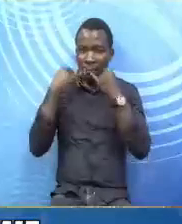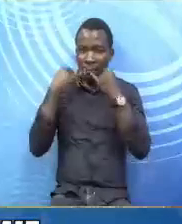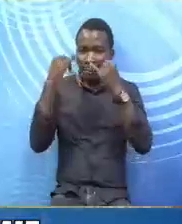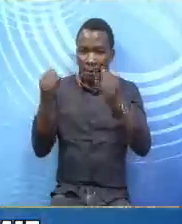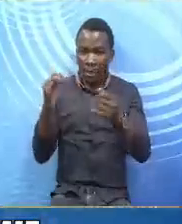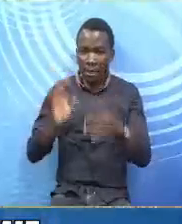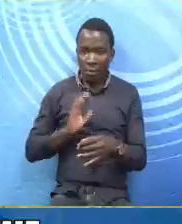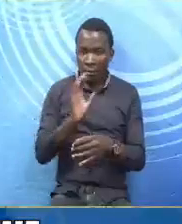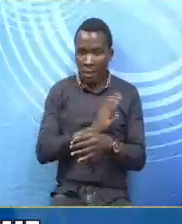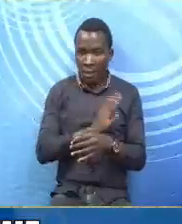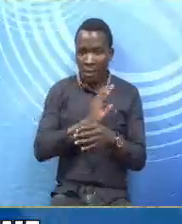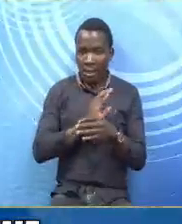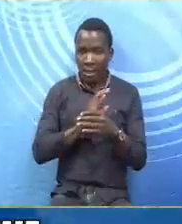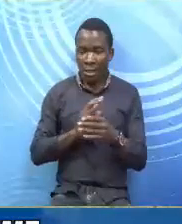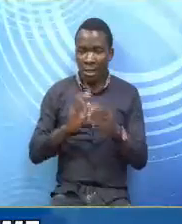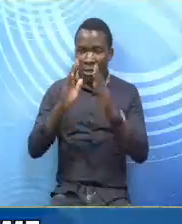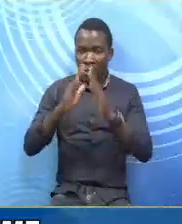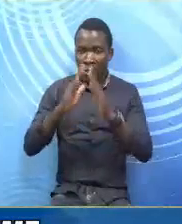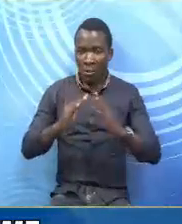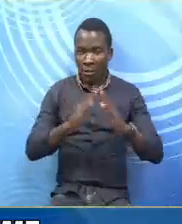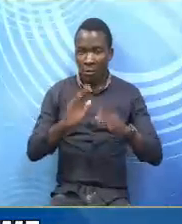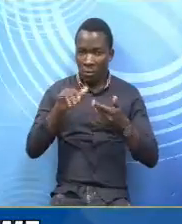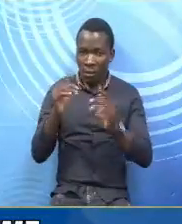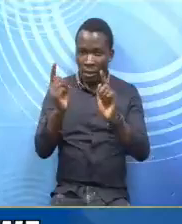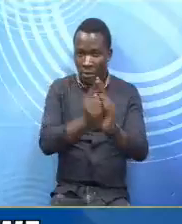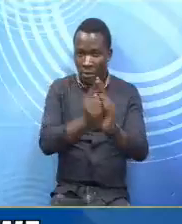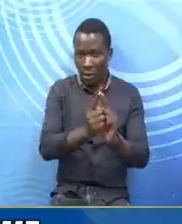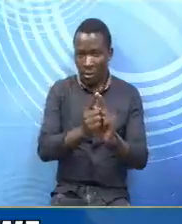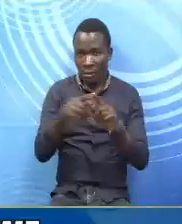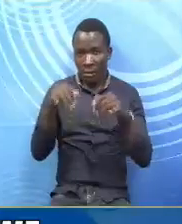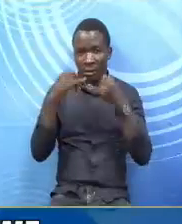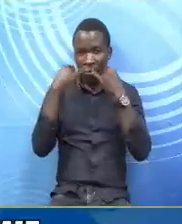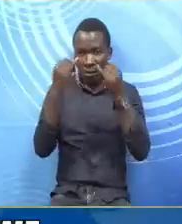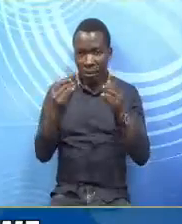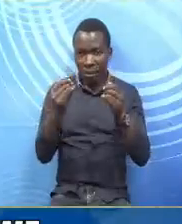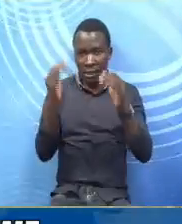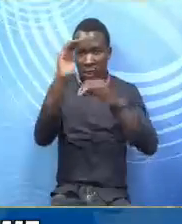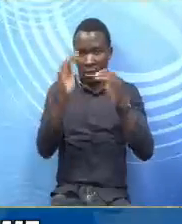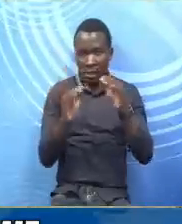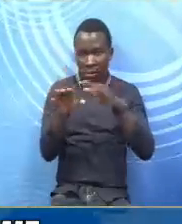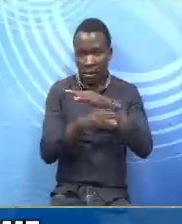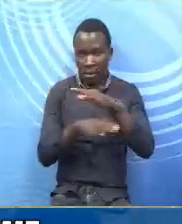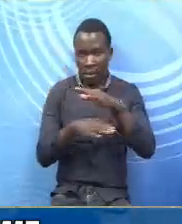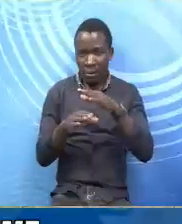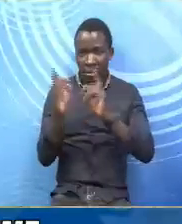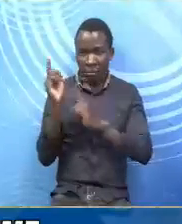twese twahuriye aho icyaha cya kibereye tubimenyesha inzego z'ibanze daso